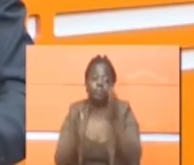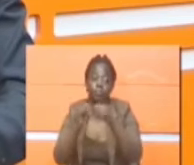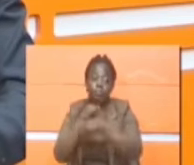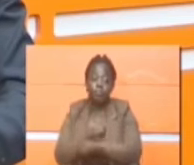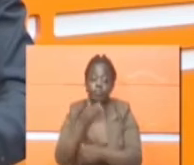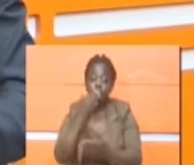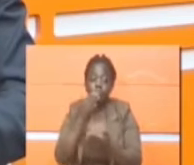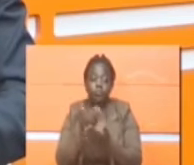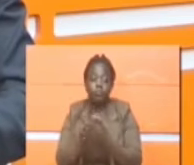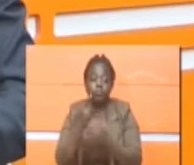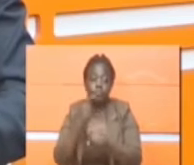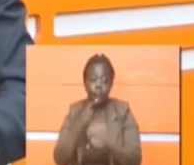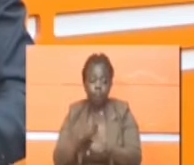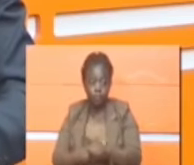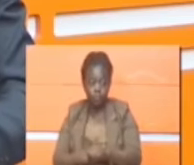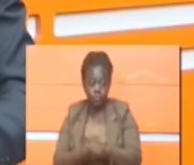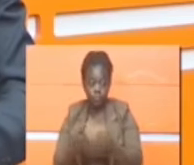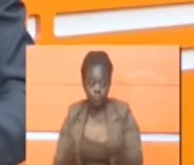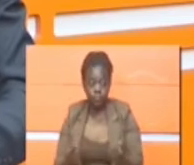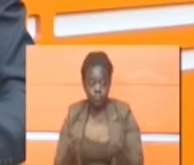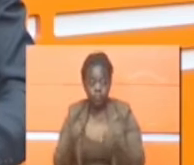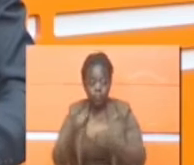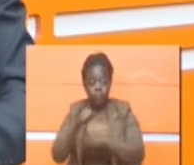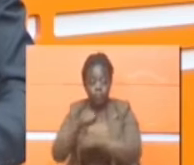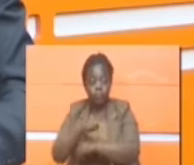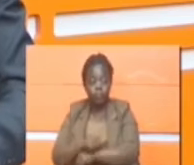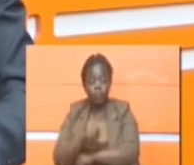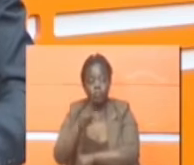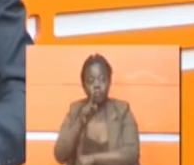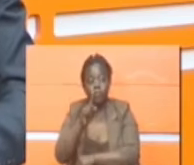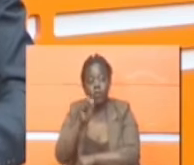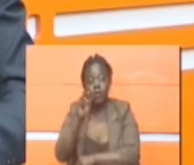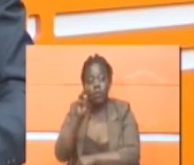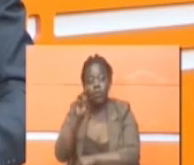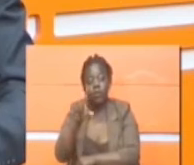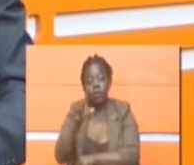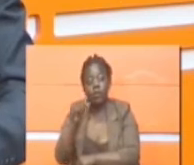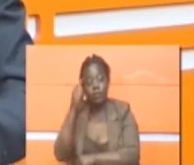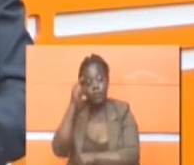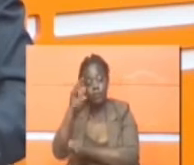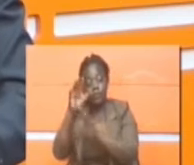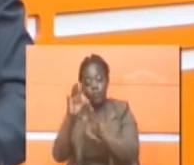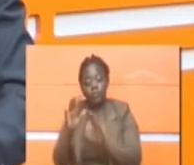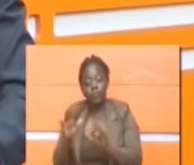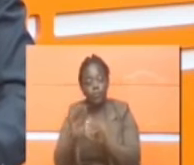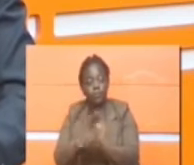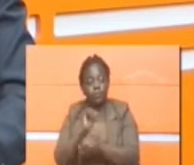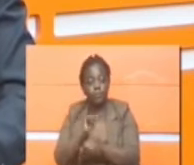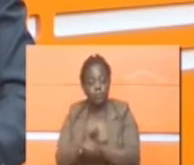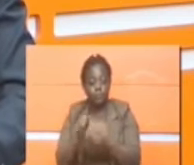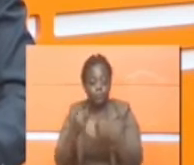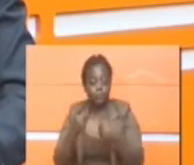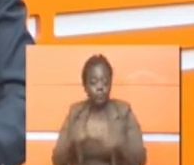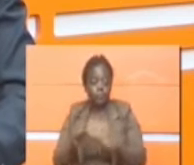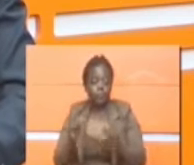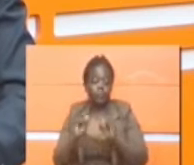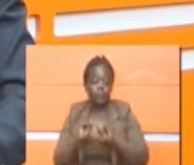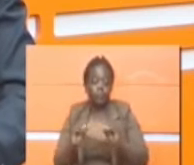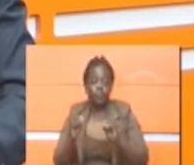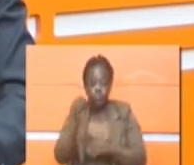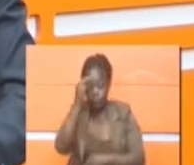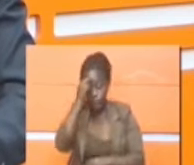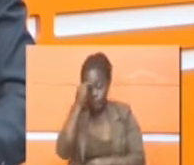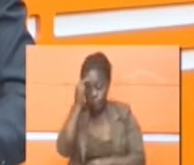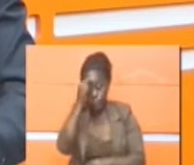lya Good Times Infant School e Kawala olw'omulimu amatendo gwe bakoze okubangula